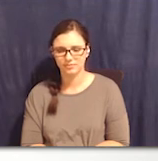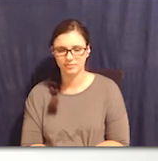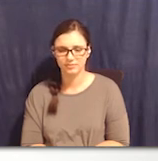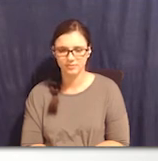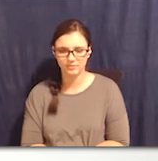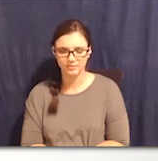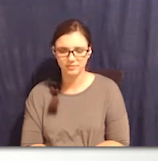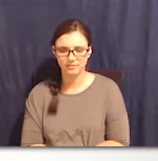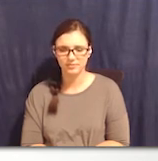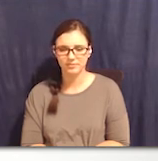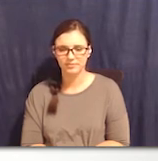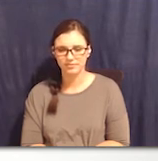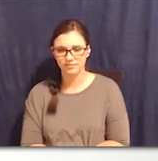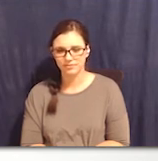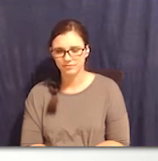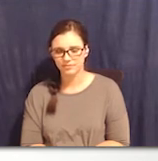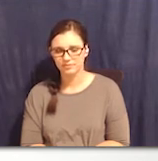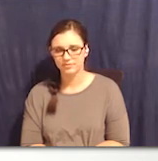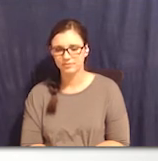띄우고